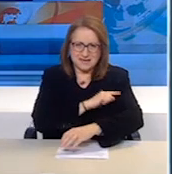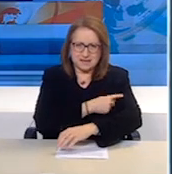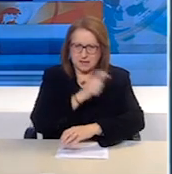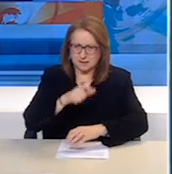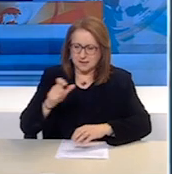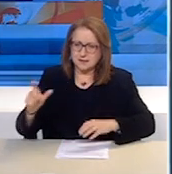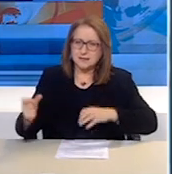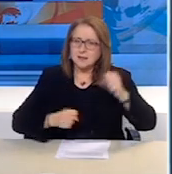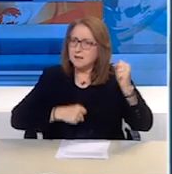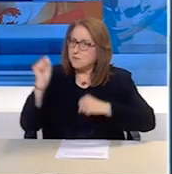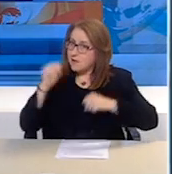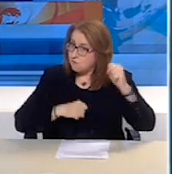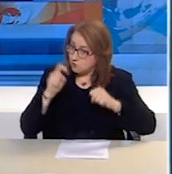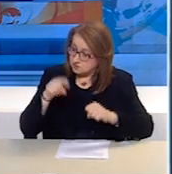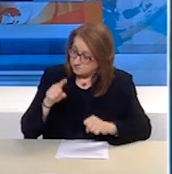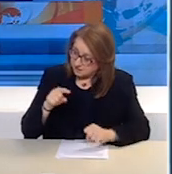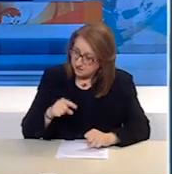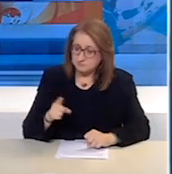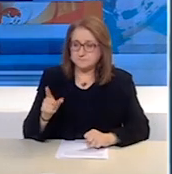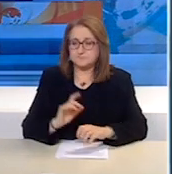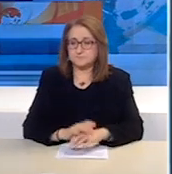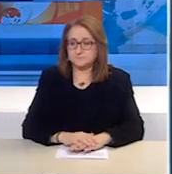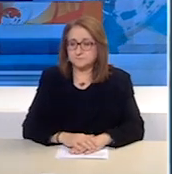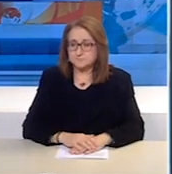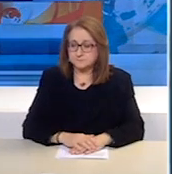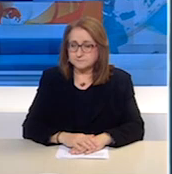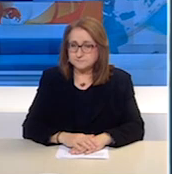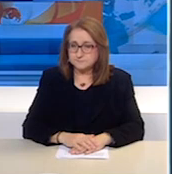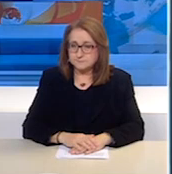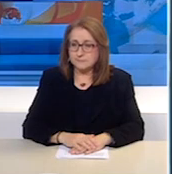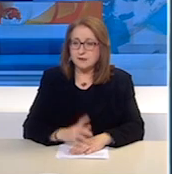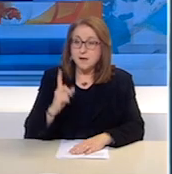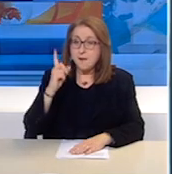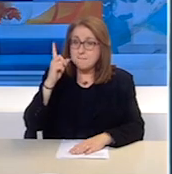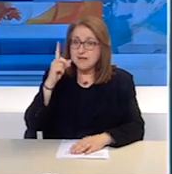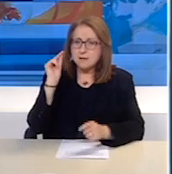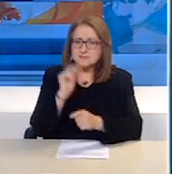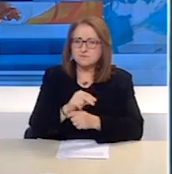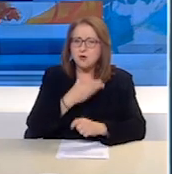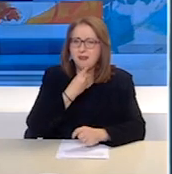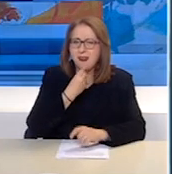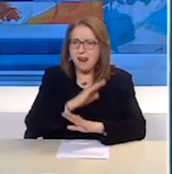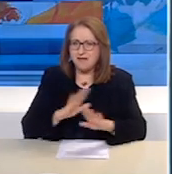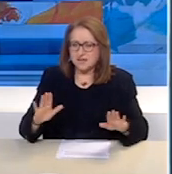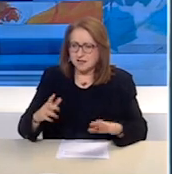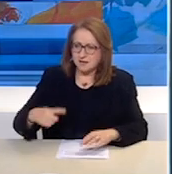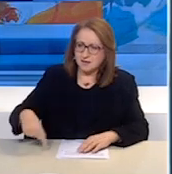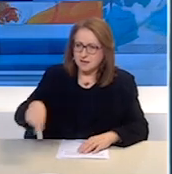στις οποίες αναφέρθηκε η δημοσιογράφος. Αλλά μόνο μία λευκή ψήφος υπήρξε, οι υπόλοιποι ομόφωνα